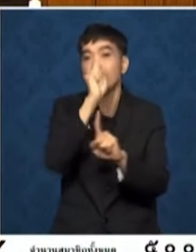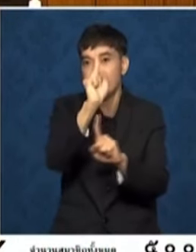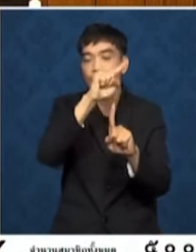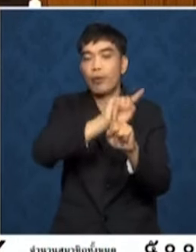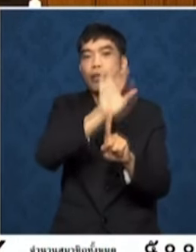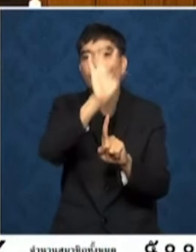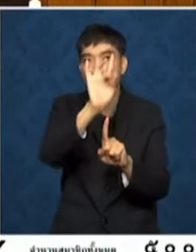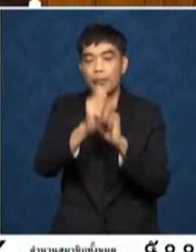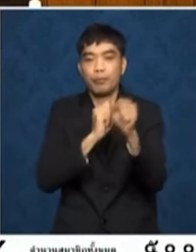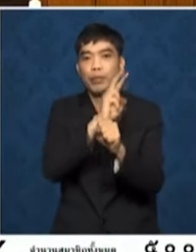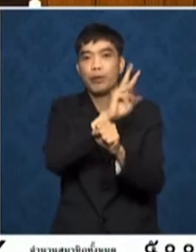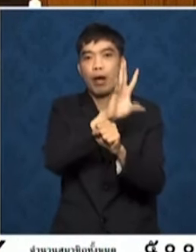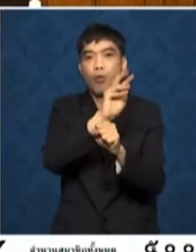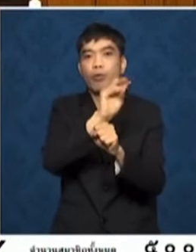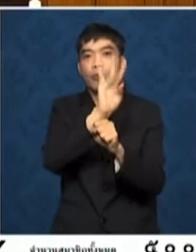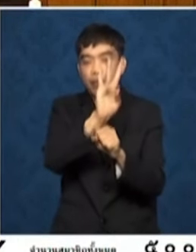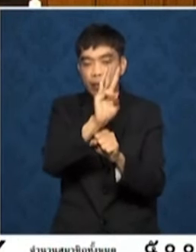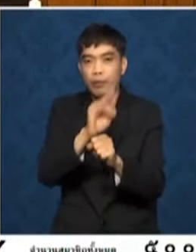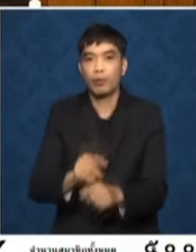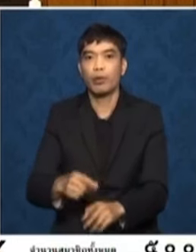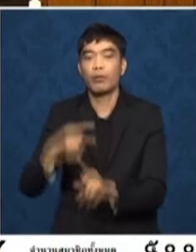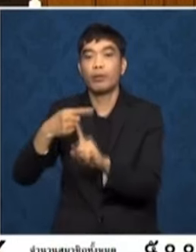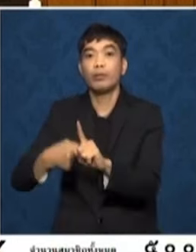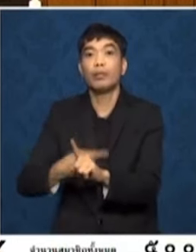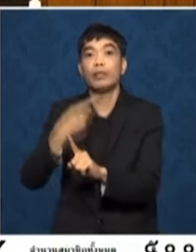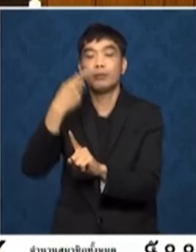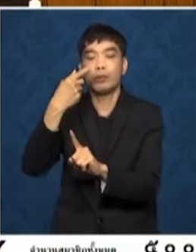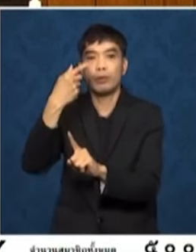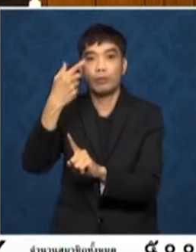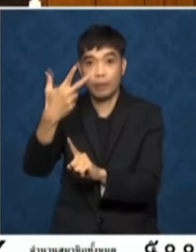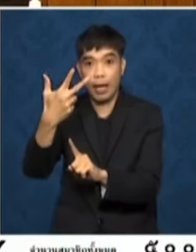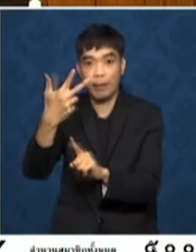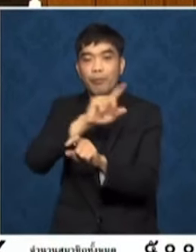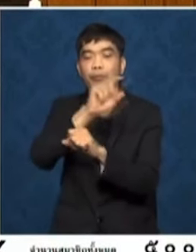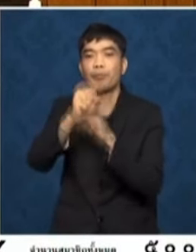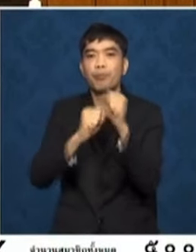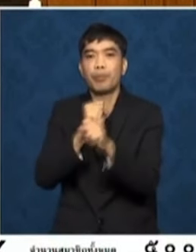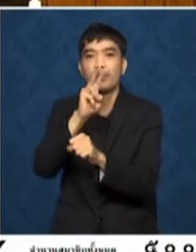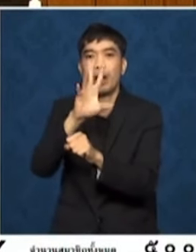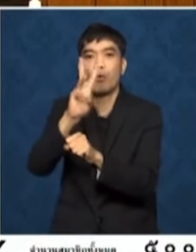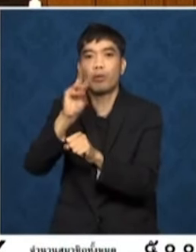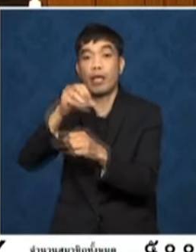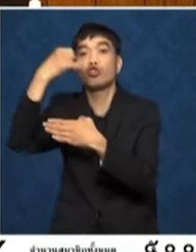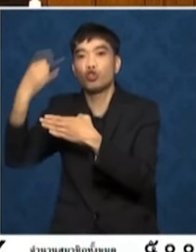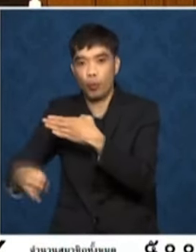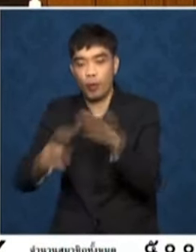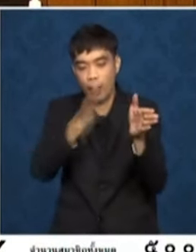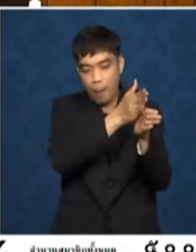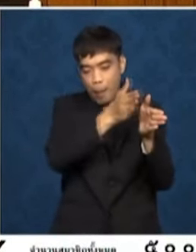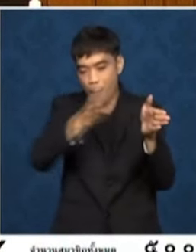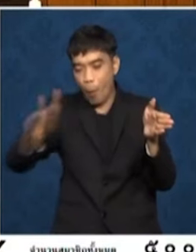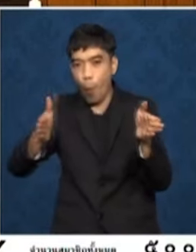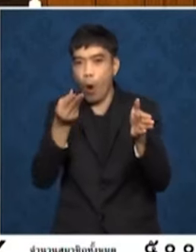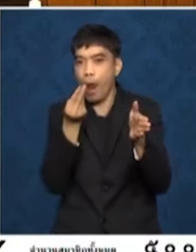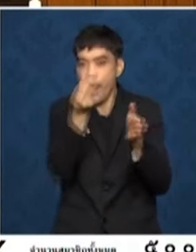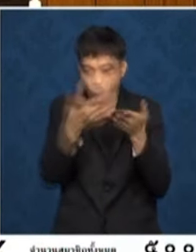จนแลวเสร็ใวนท 13 ม.ค. 2,167ซึงถือว่าดำเินการได้รวดเร็วกว่ที่